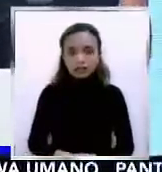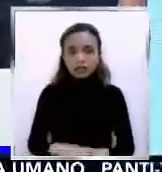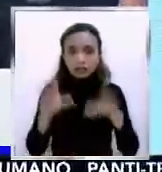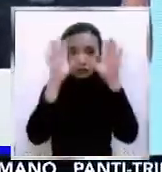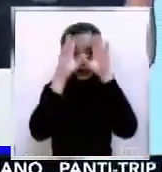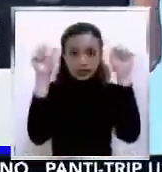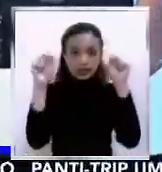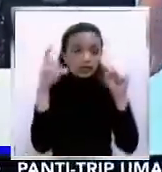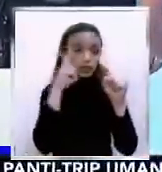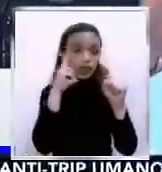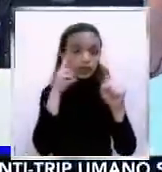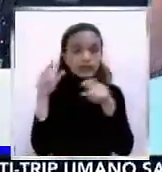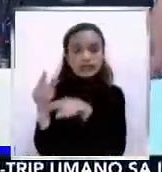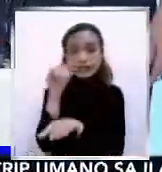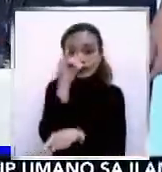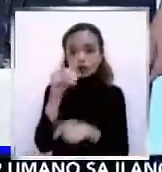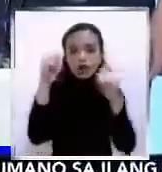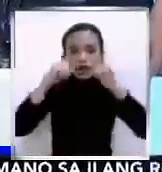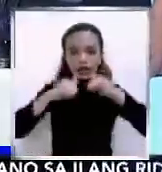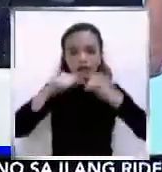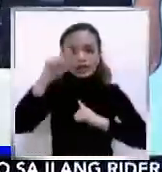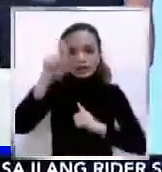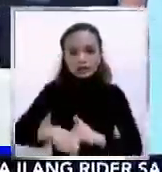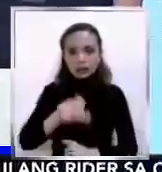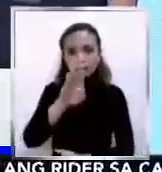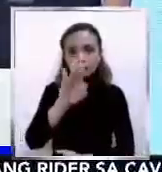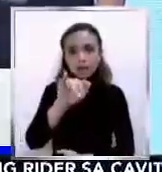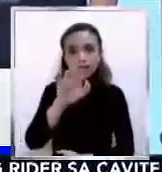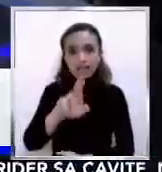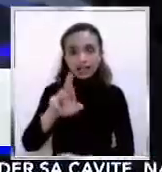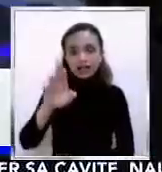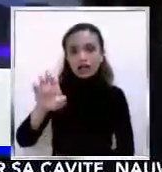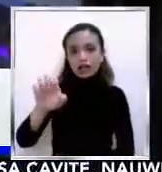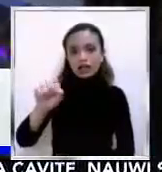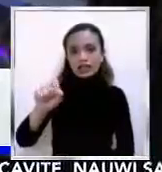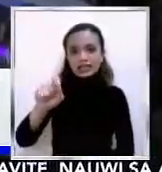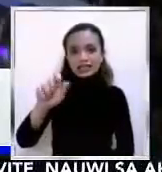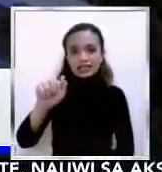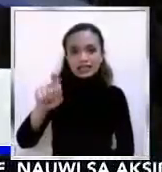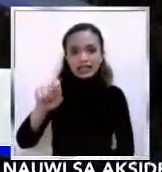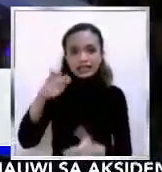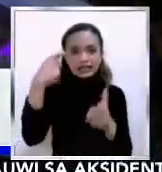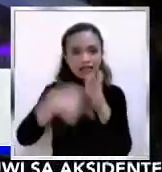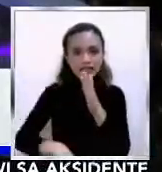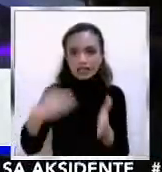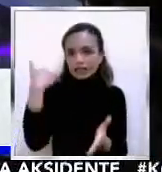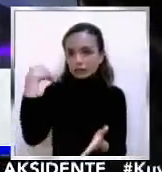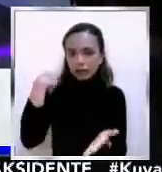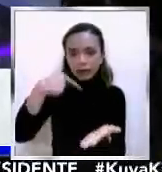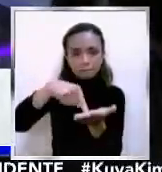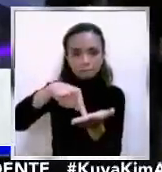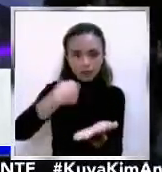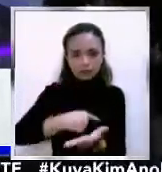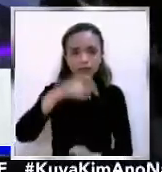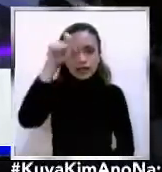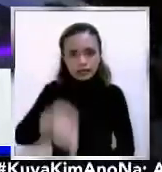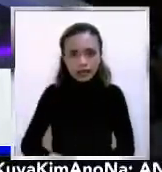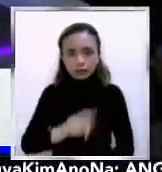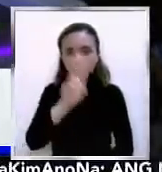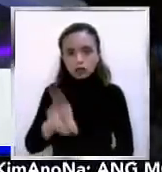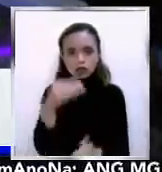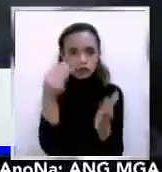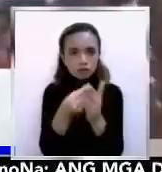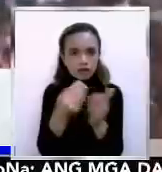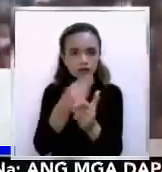dapat singilin ng BIR ang estate tax na hindi pa nasisingil. Dapat lang daw na magamit ang pera sa mga proyekto para sa